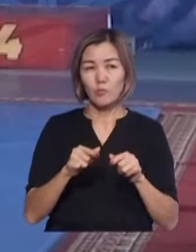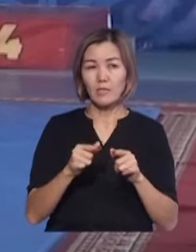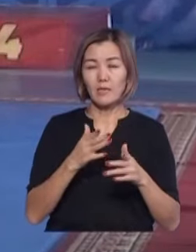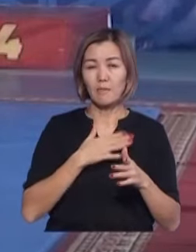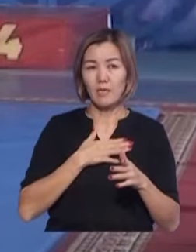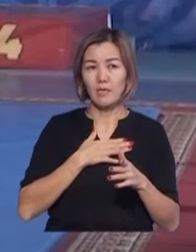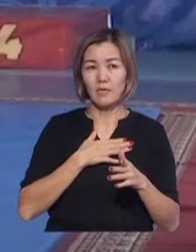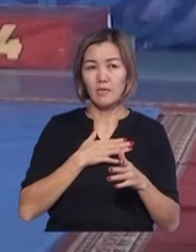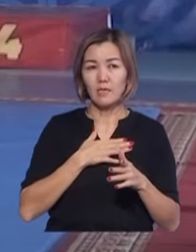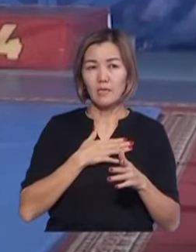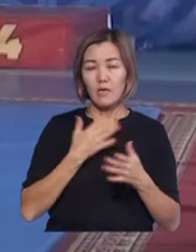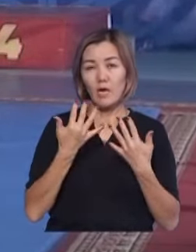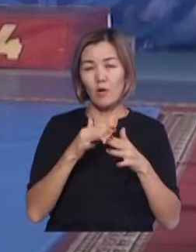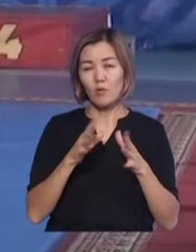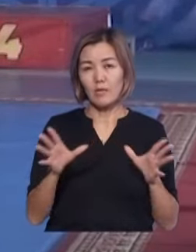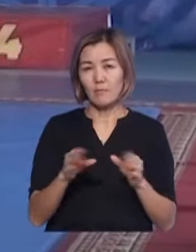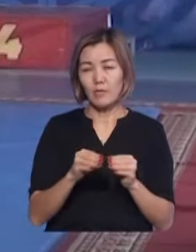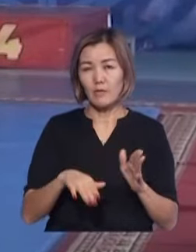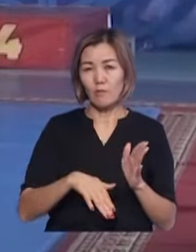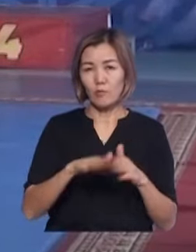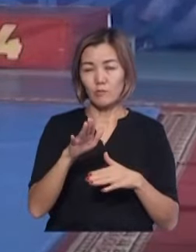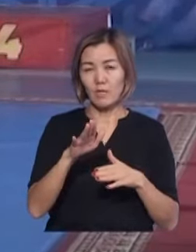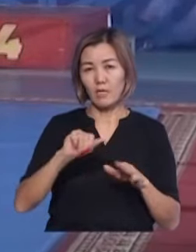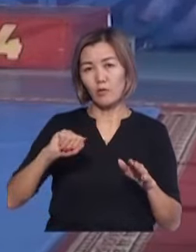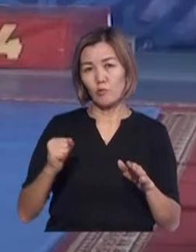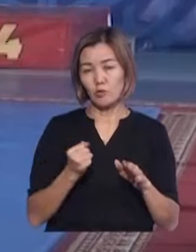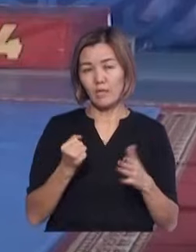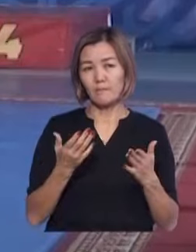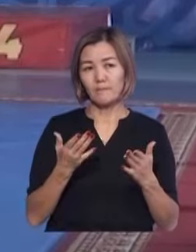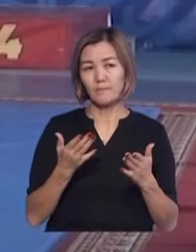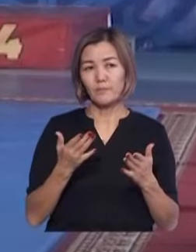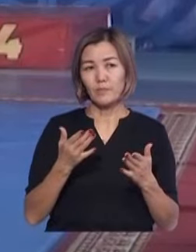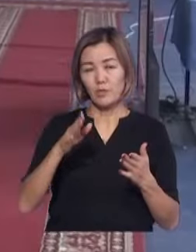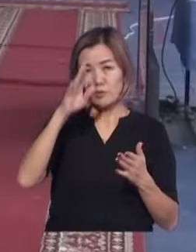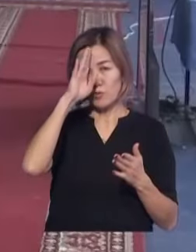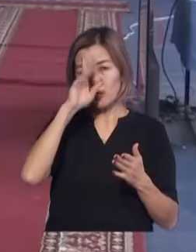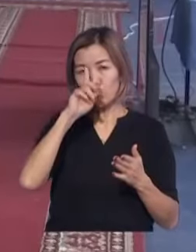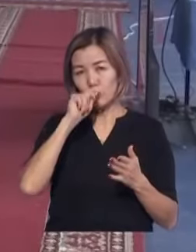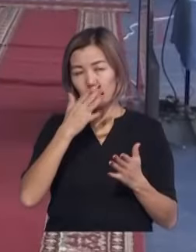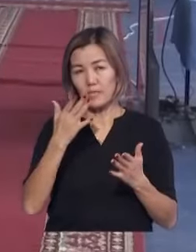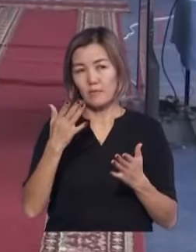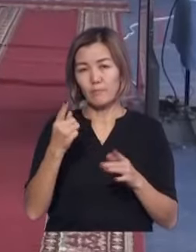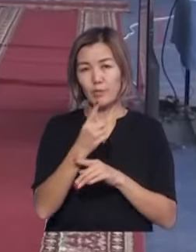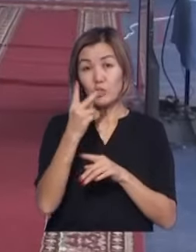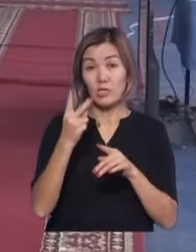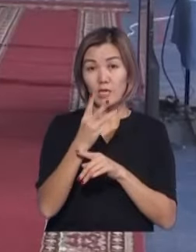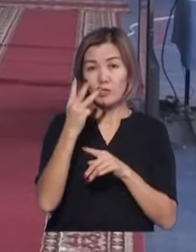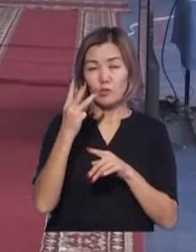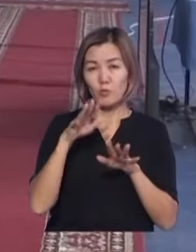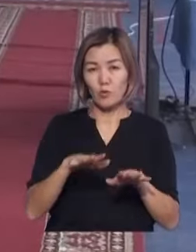менің өзімнің ауылдан бірге өсіп келе жатқан достарым, сол жігіттер өздерінің бірінші және екінші орын